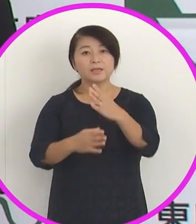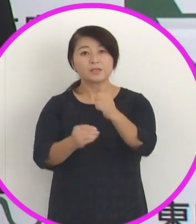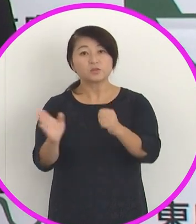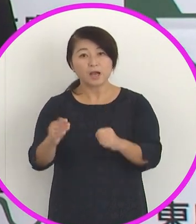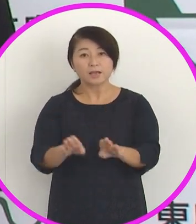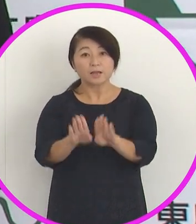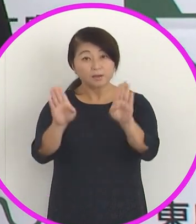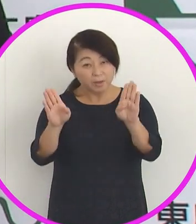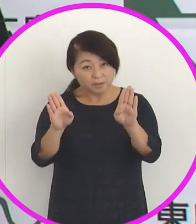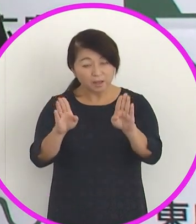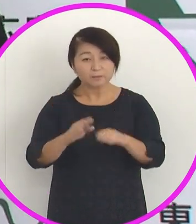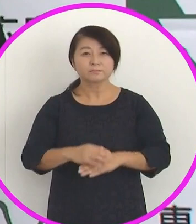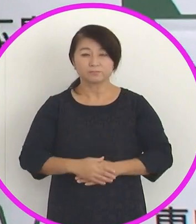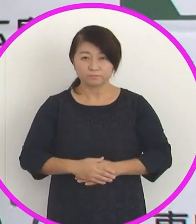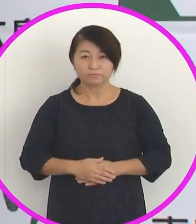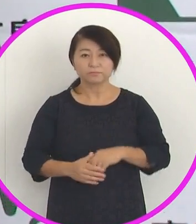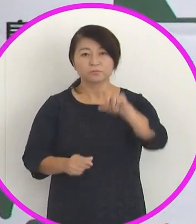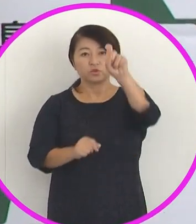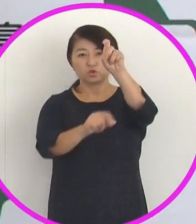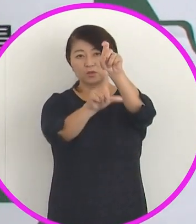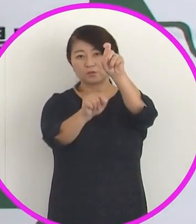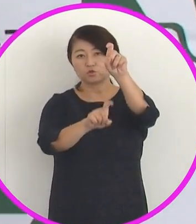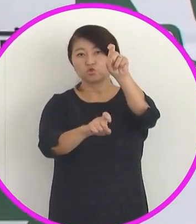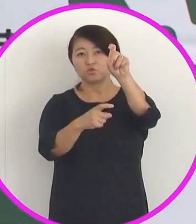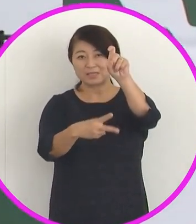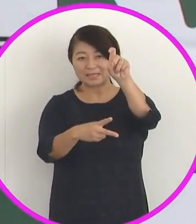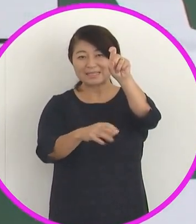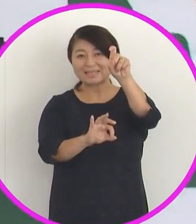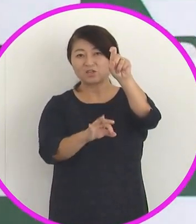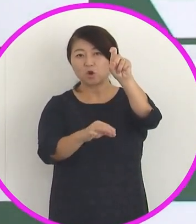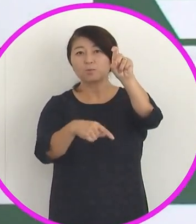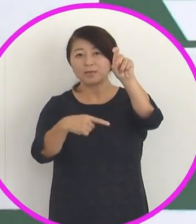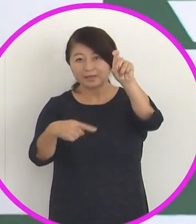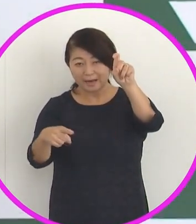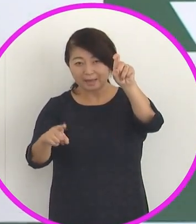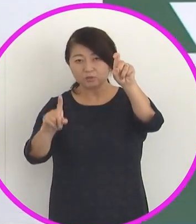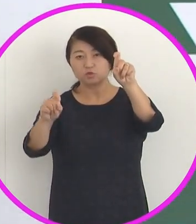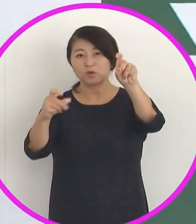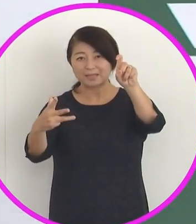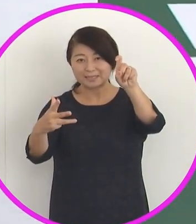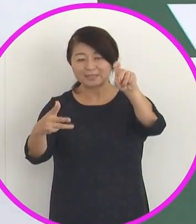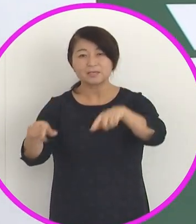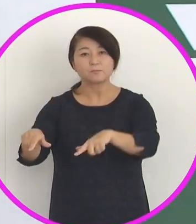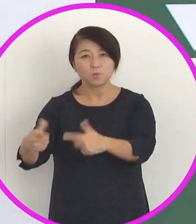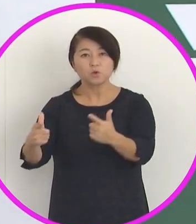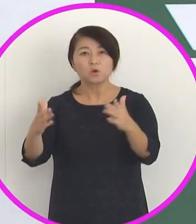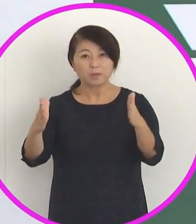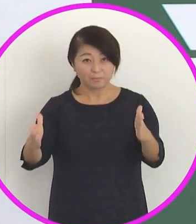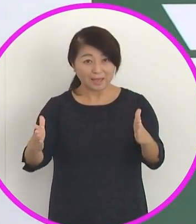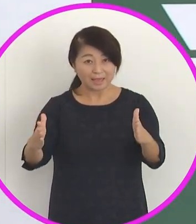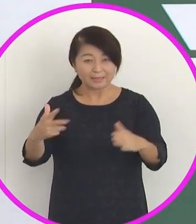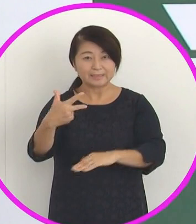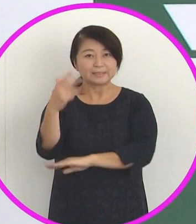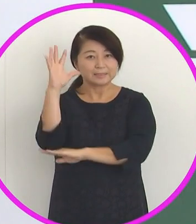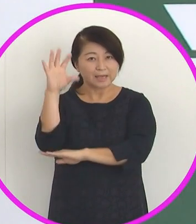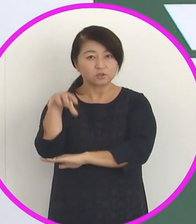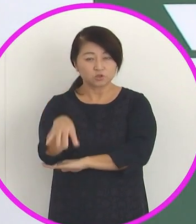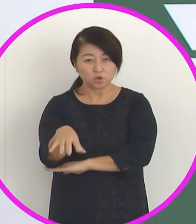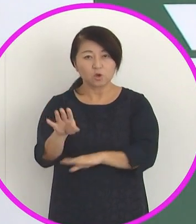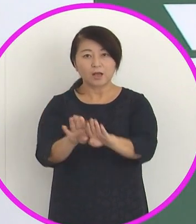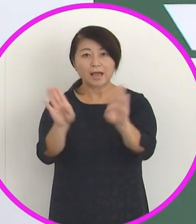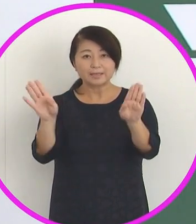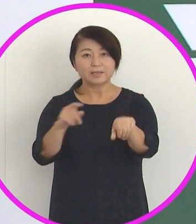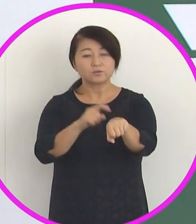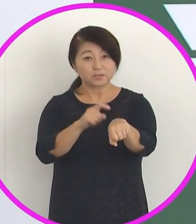されますか？ 10月12日金曜日から10月18日木曜日までの市役所開庁時間